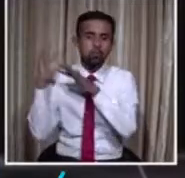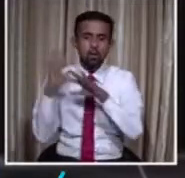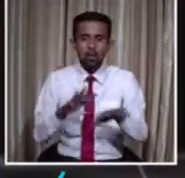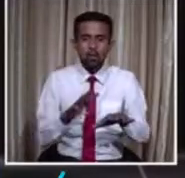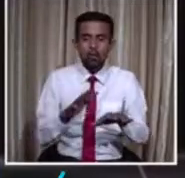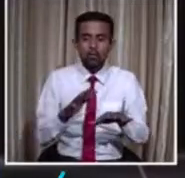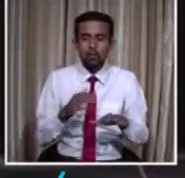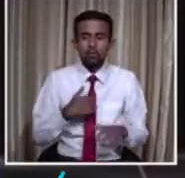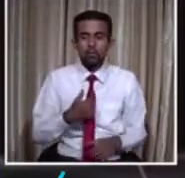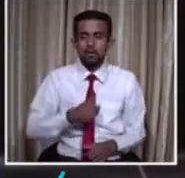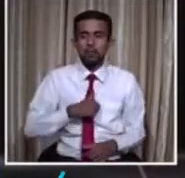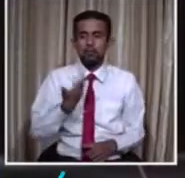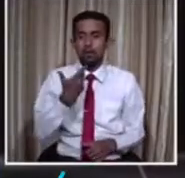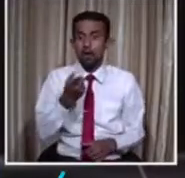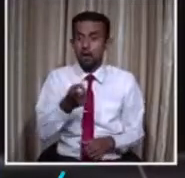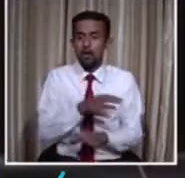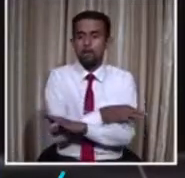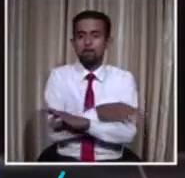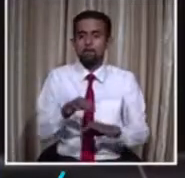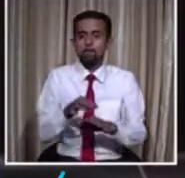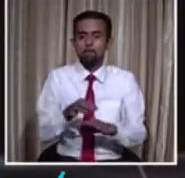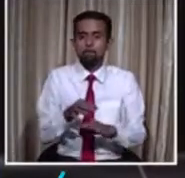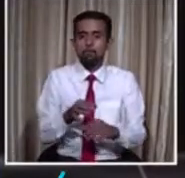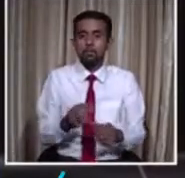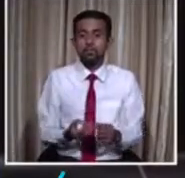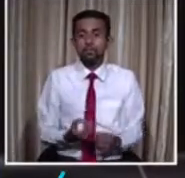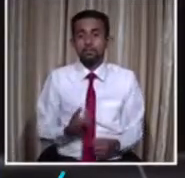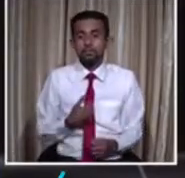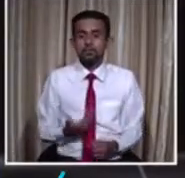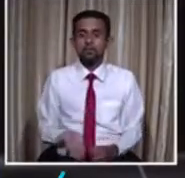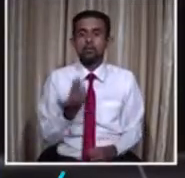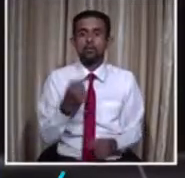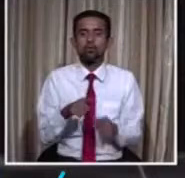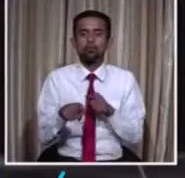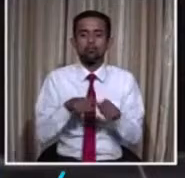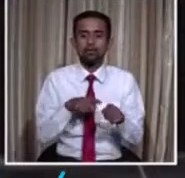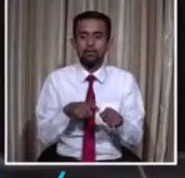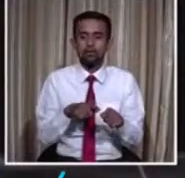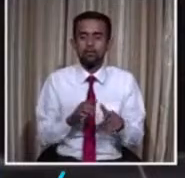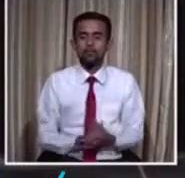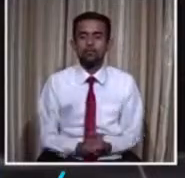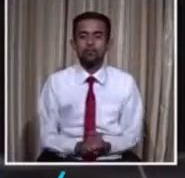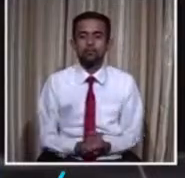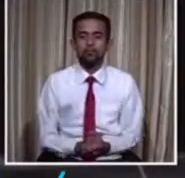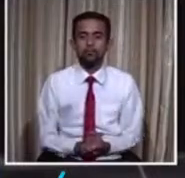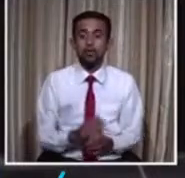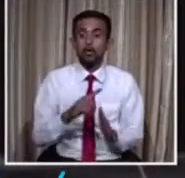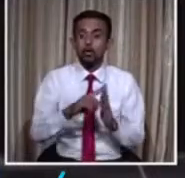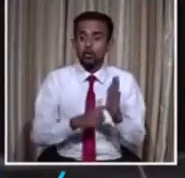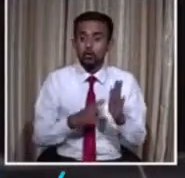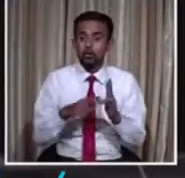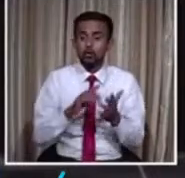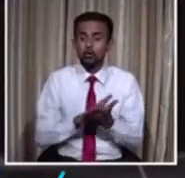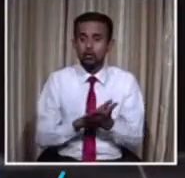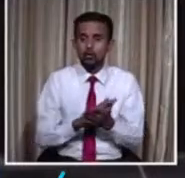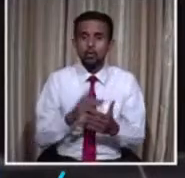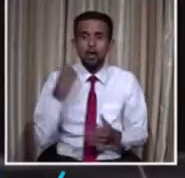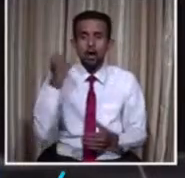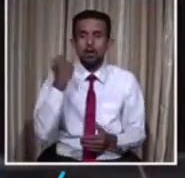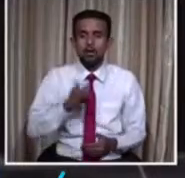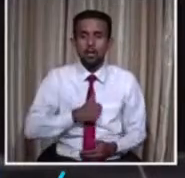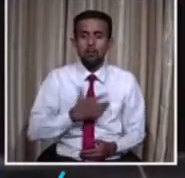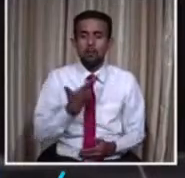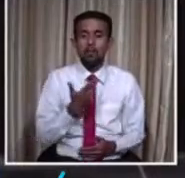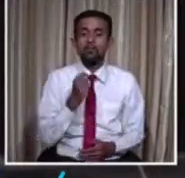api viruddha anne plan ekata eken uttejanayak labena hinda vena deyakata nemei Jostal lagi kata orang tapi virudha,